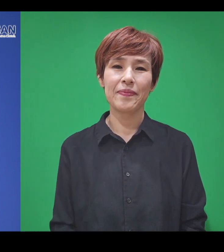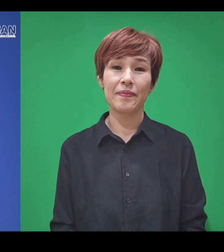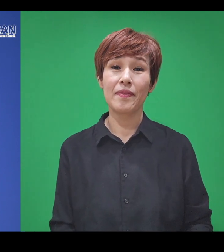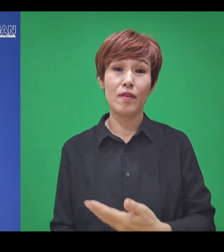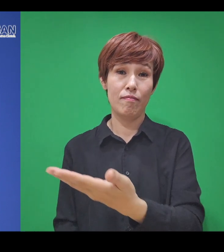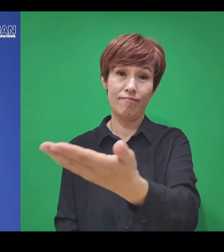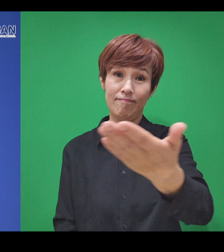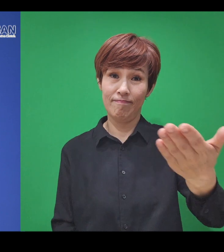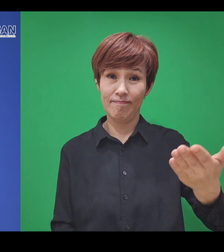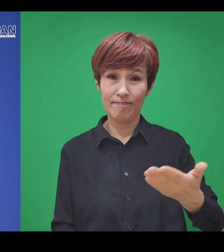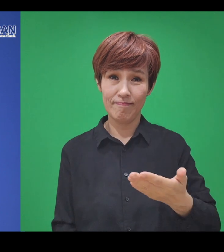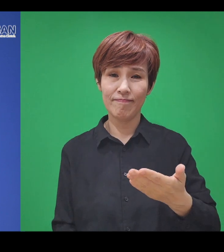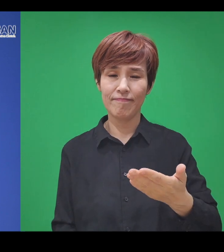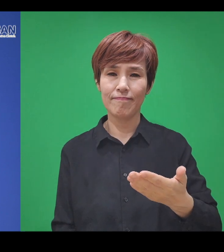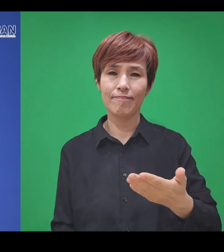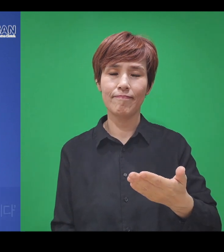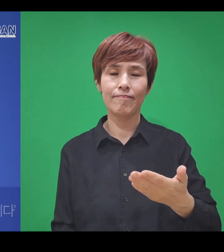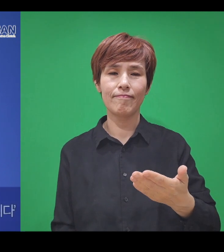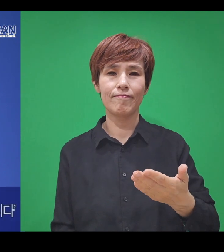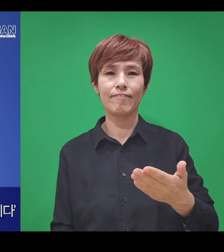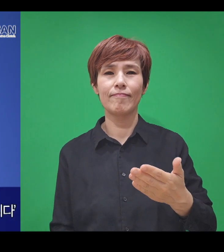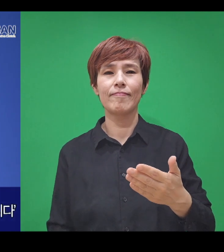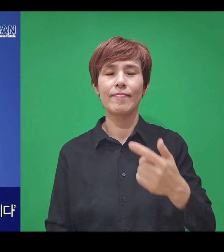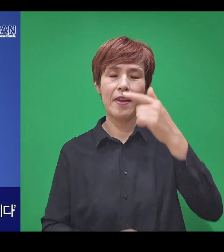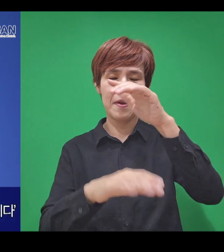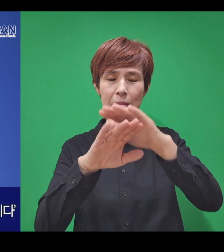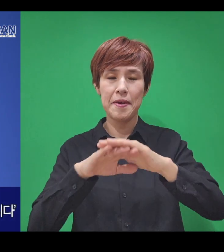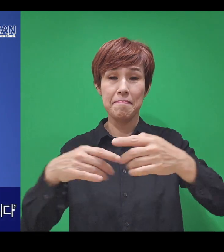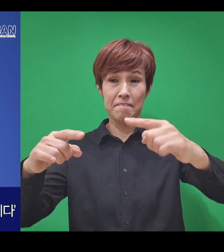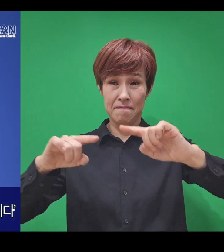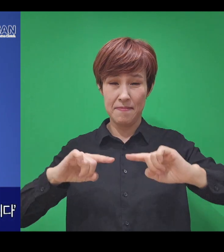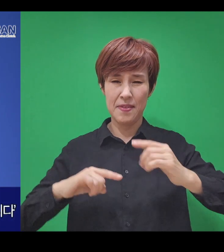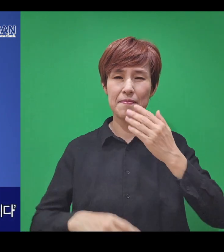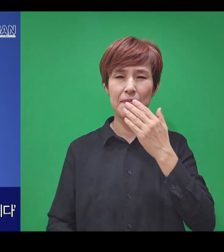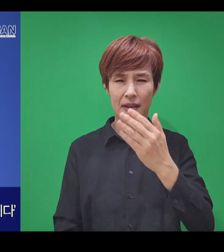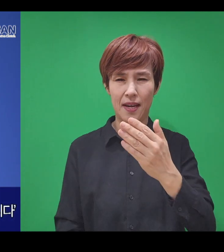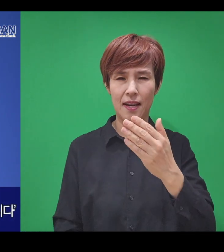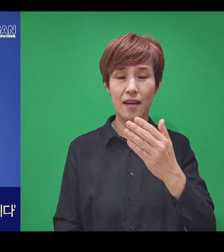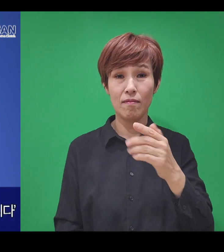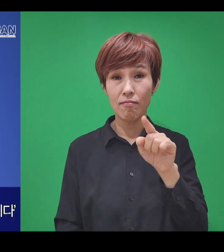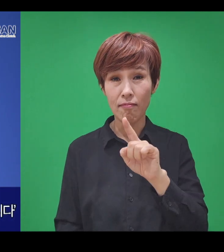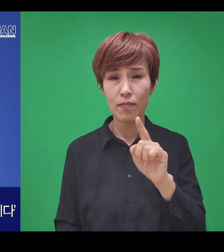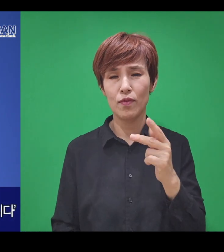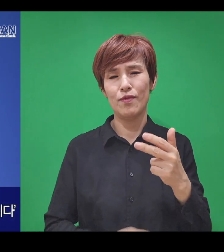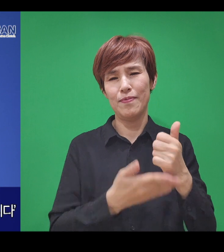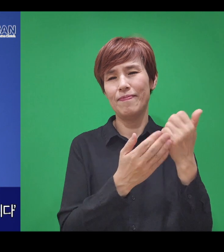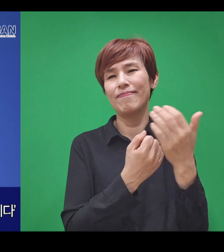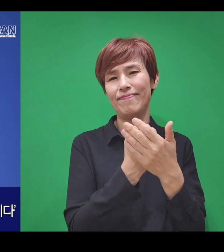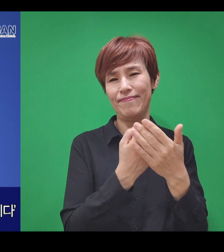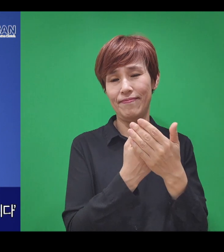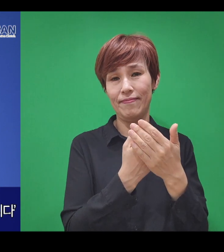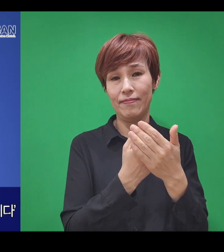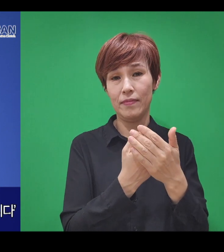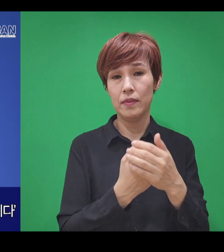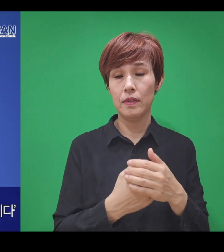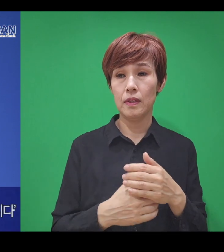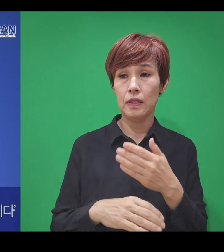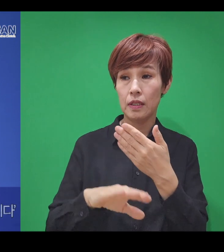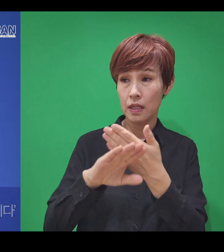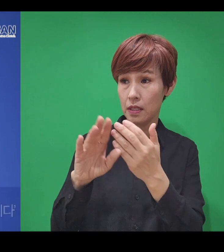우리는 주의 은혜로 이렇게 예배드리러 왔지만 지금 늘 드리던 예배를 그 자리에서 드리지